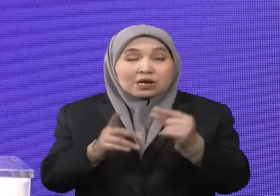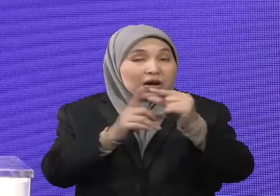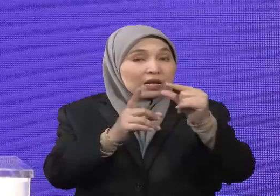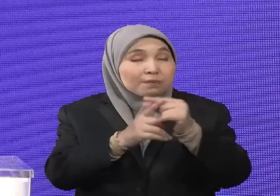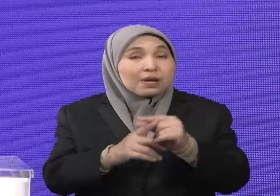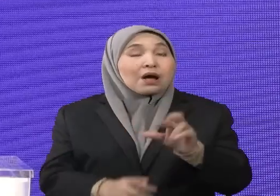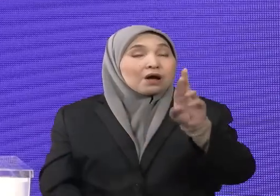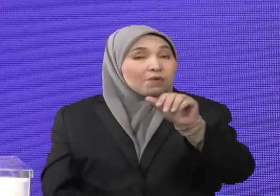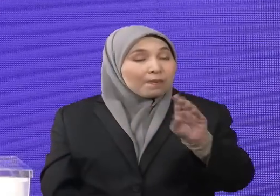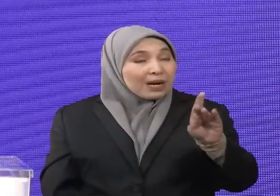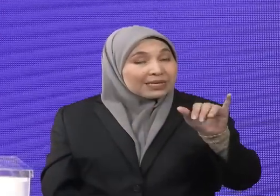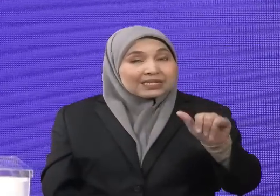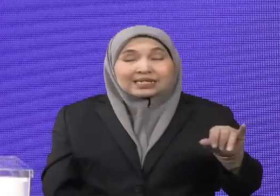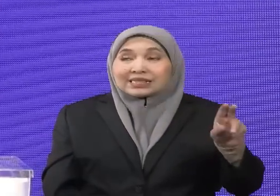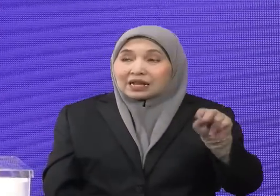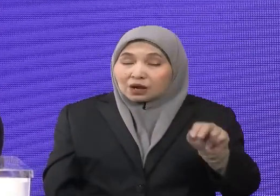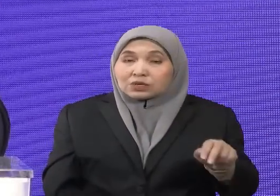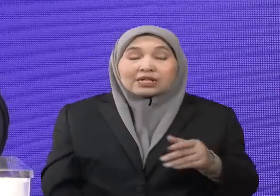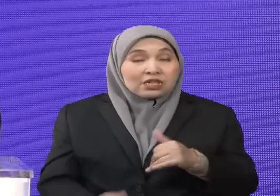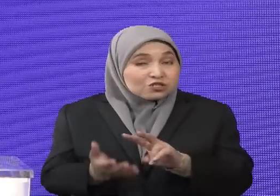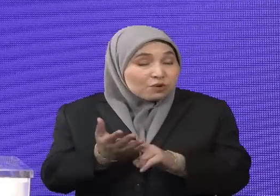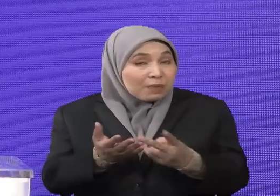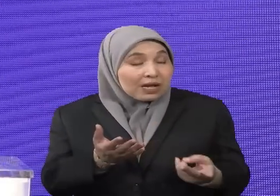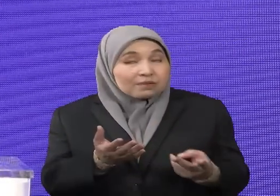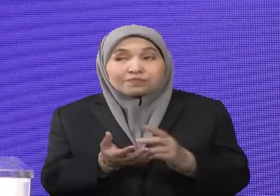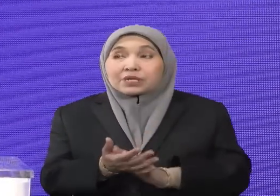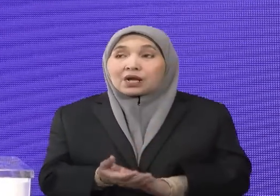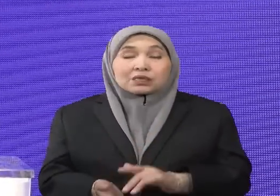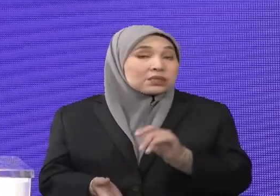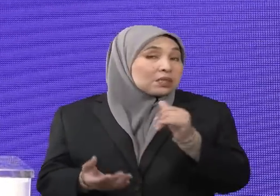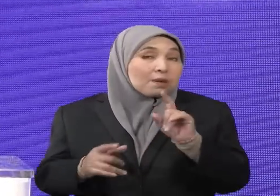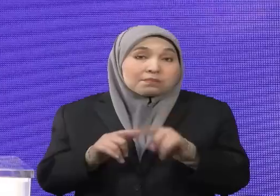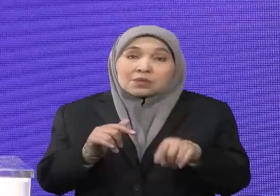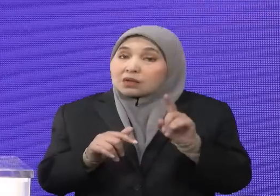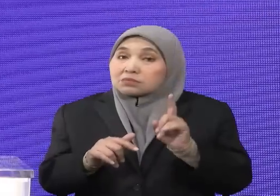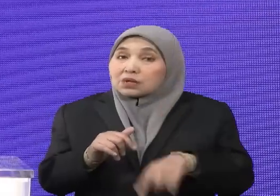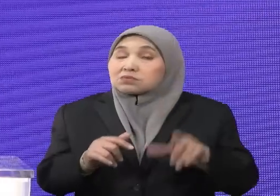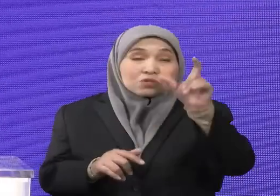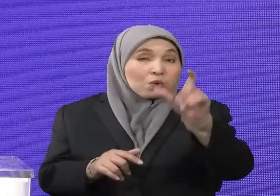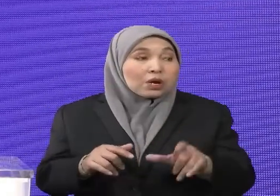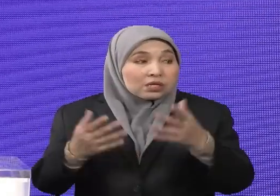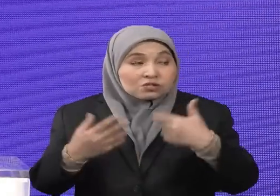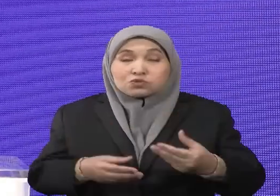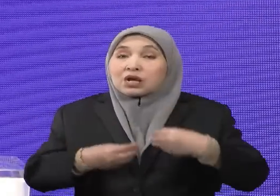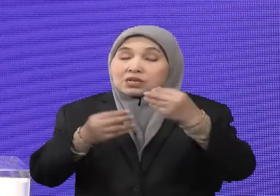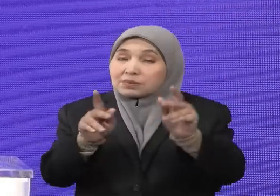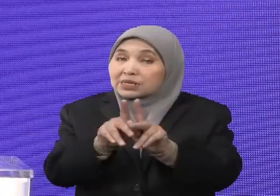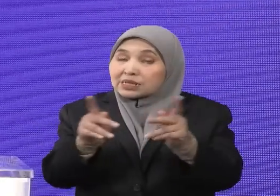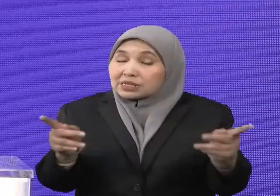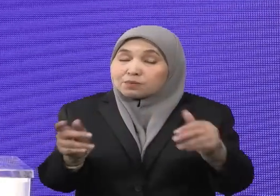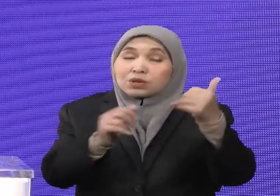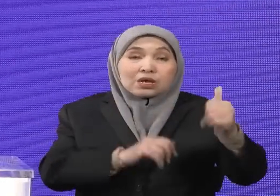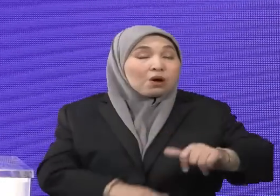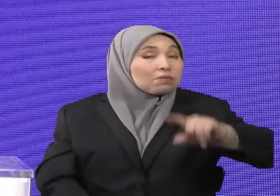rabbaniyyin ya kalau saya bacakan terlebih dahulu terjemahan di Ustaz tidak mungkin bagi seseorang yang telah diberi kitab oleh Allah